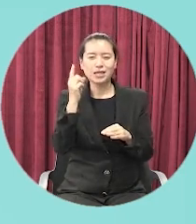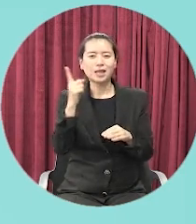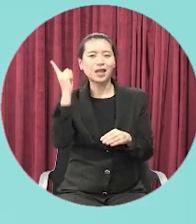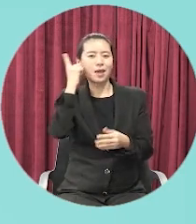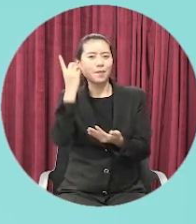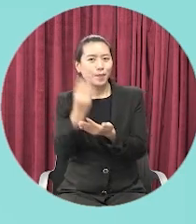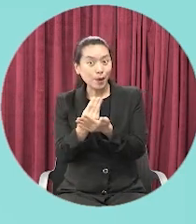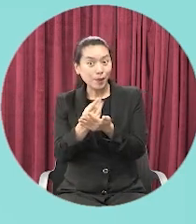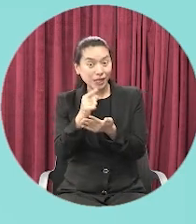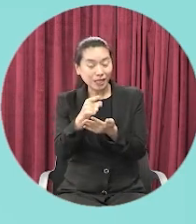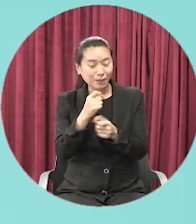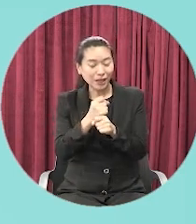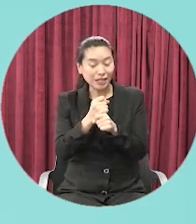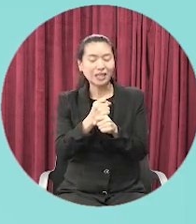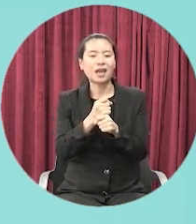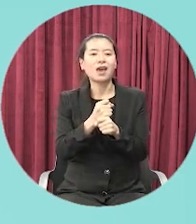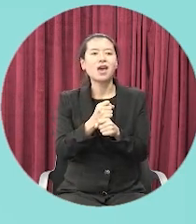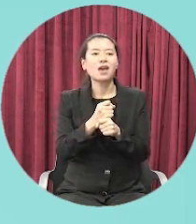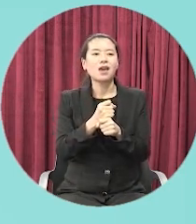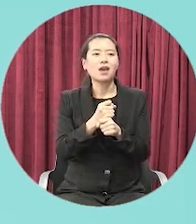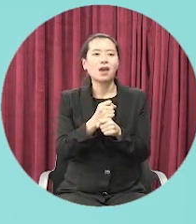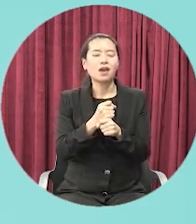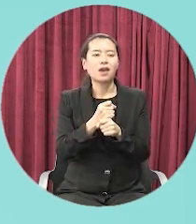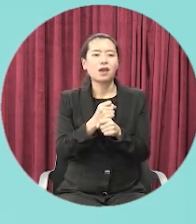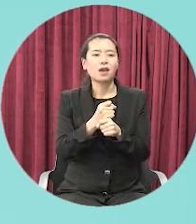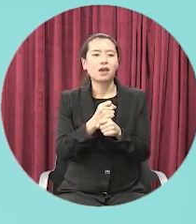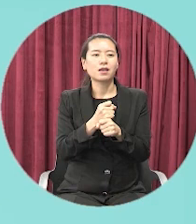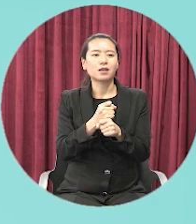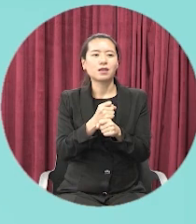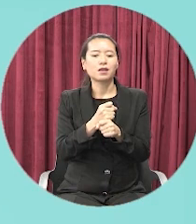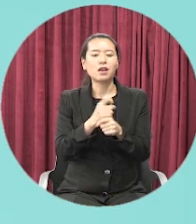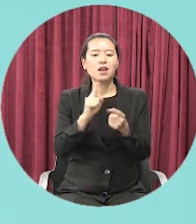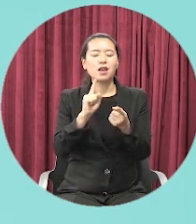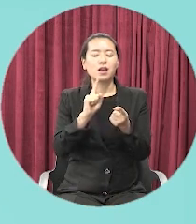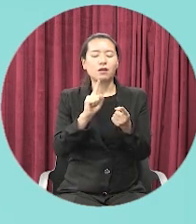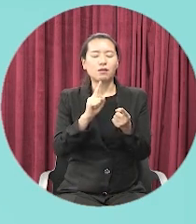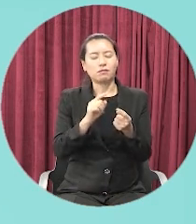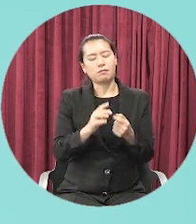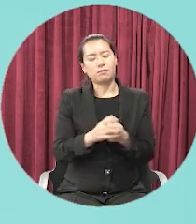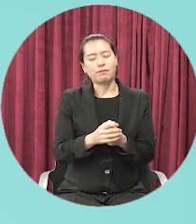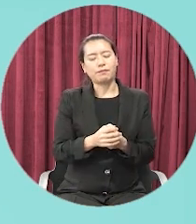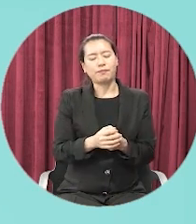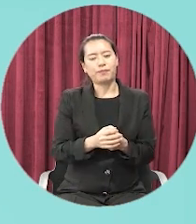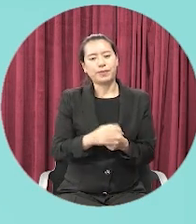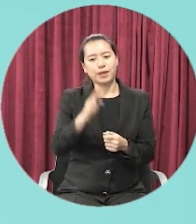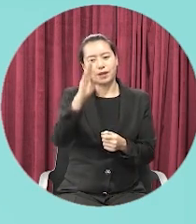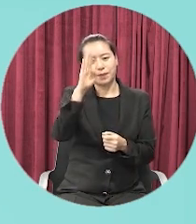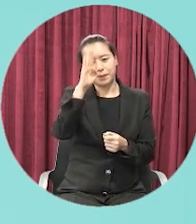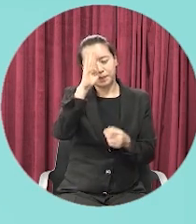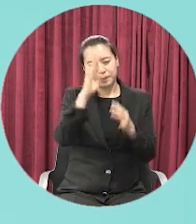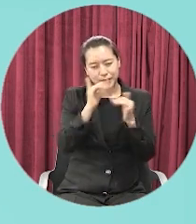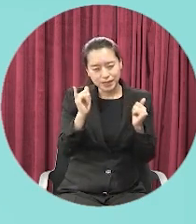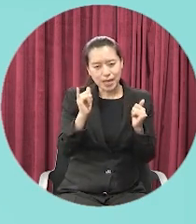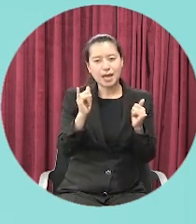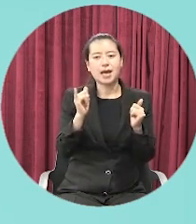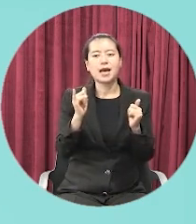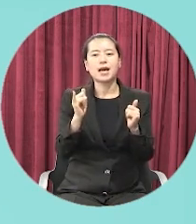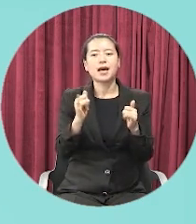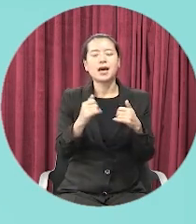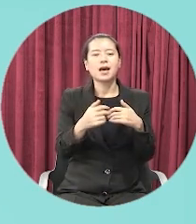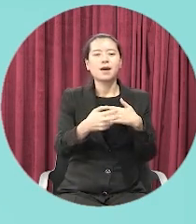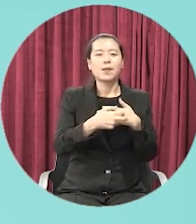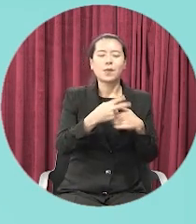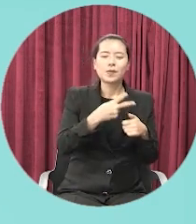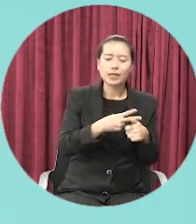성공과 장애인 보호자 간의 3자 간 정보공유 플랫폼 개발을 보고 말씀 하신 것 같아요 그 괜찮 교수님